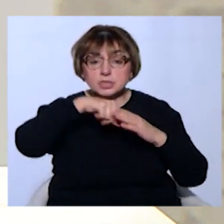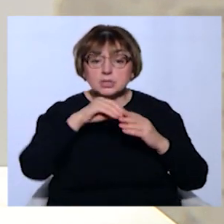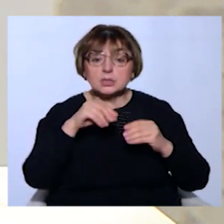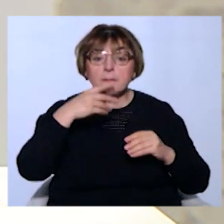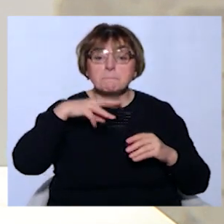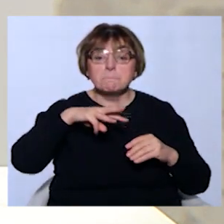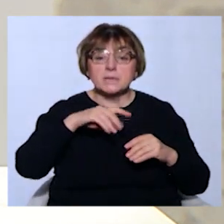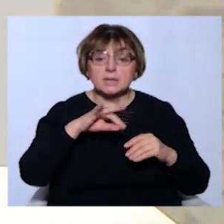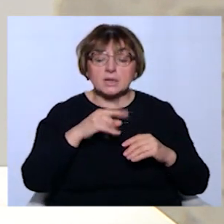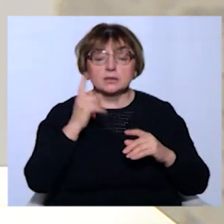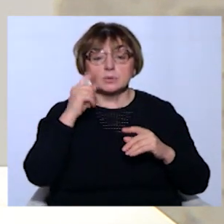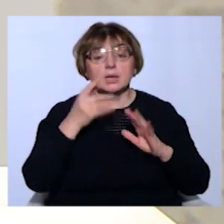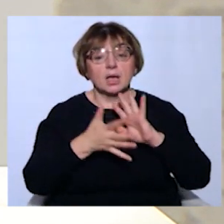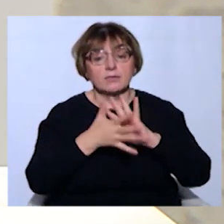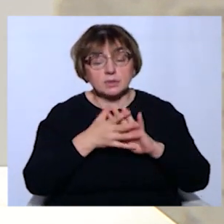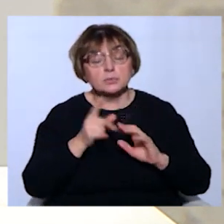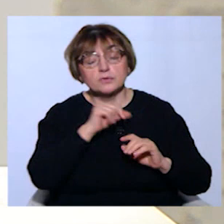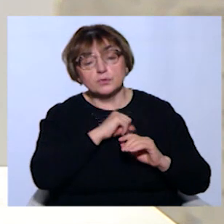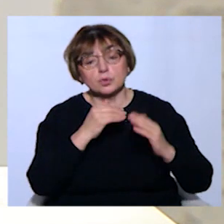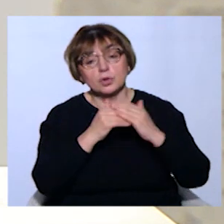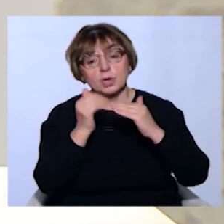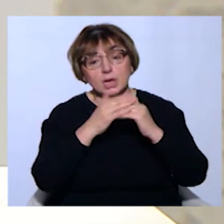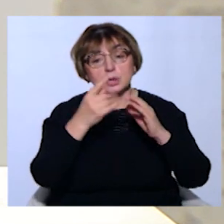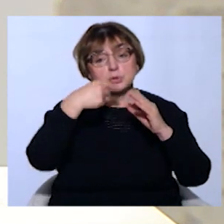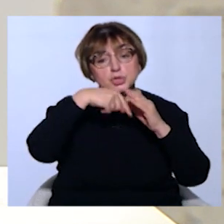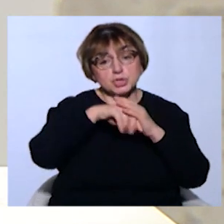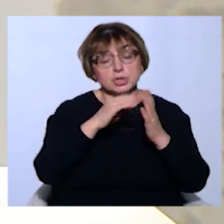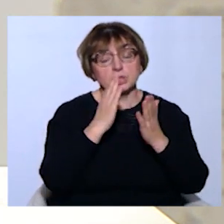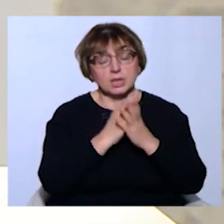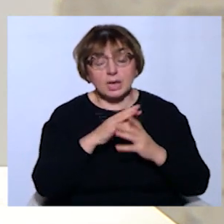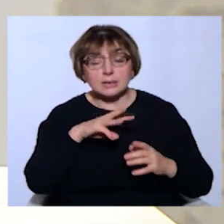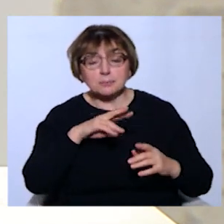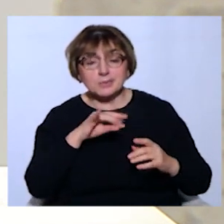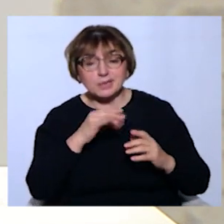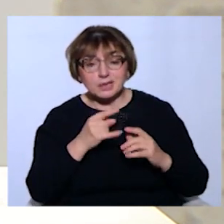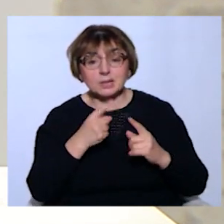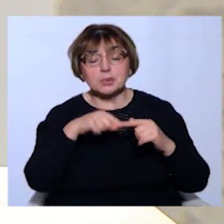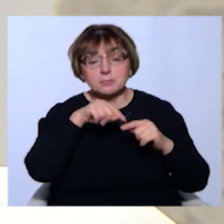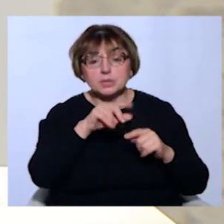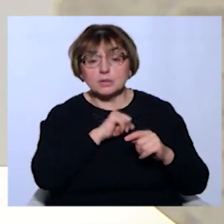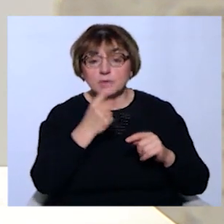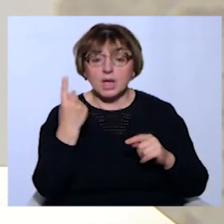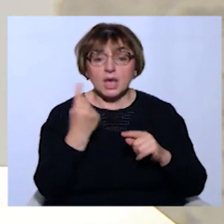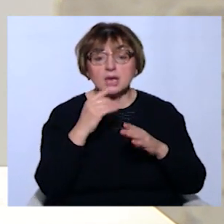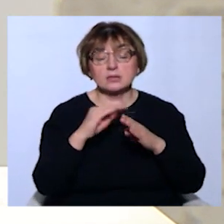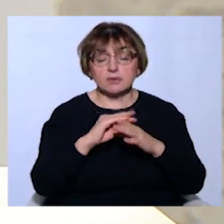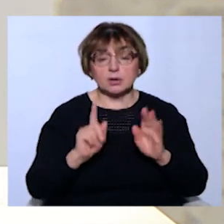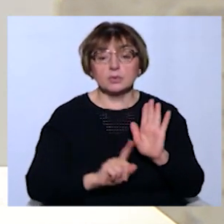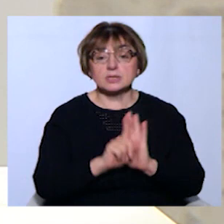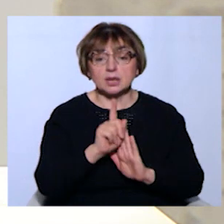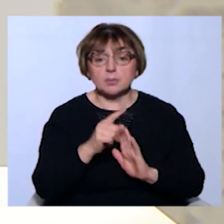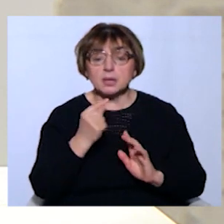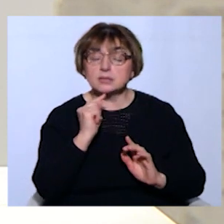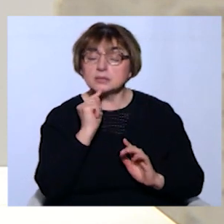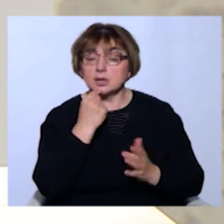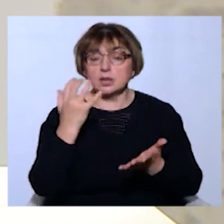რომ ქანები მინერალებსაც შეიცავენ და მინერალები ერთგვაროვანი წარმონაქმნები არიან და მათ შორის ყველაზე